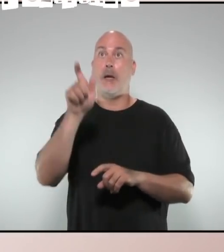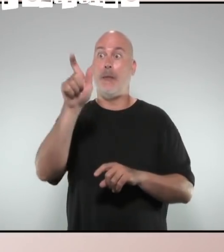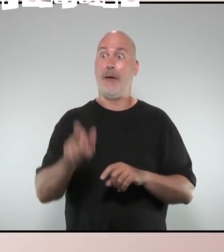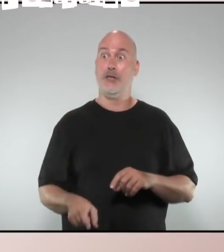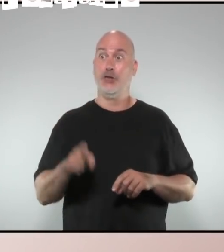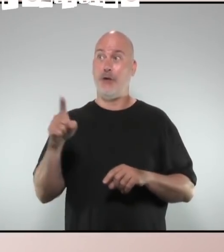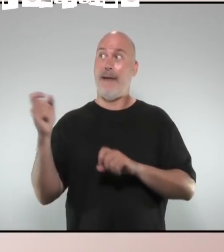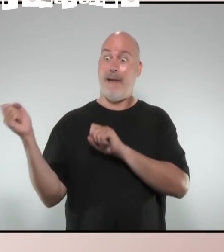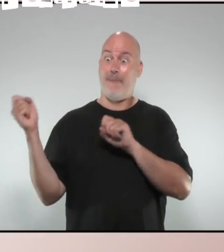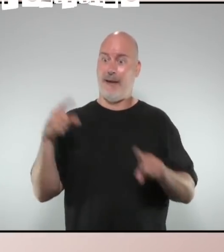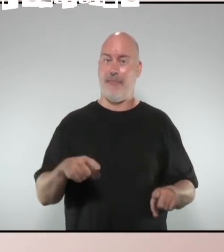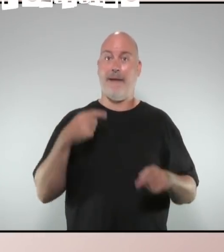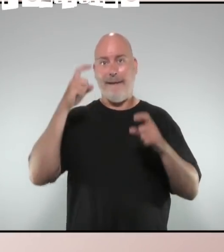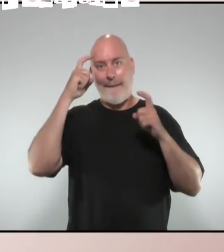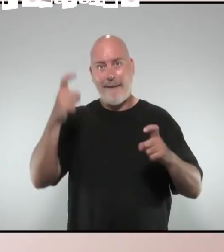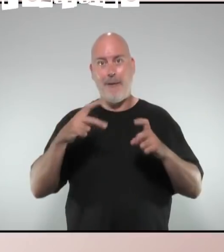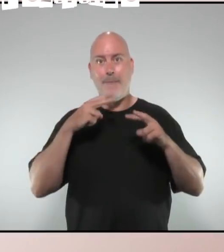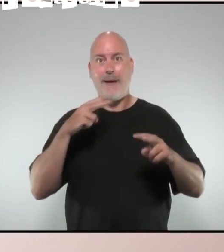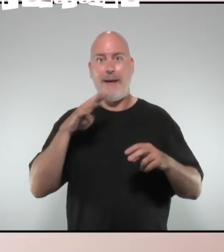català. Llavors, aquí...